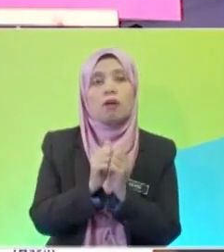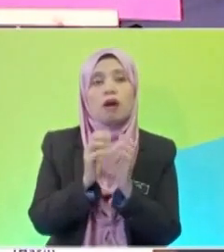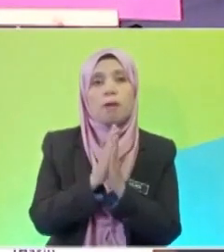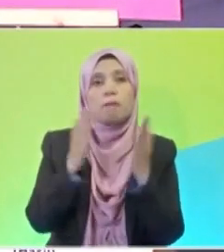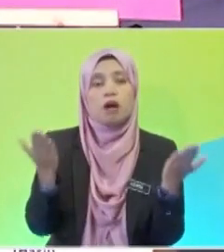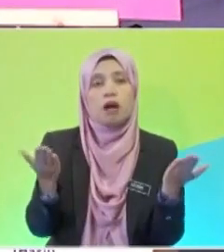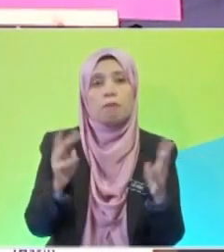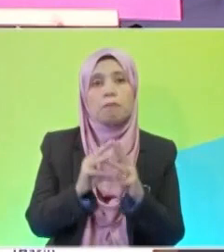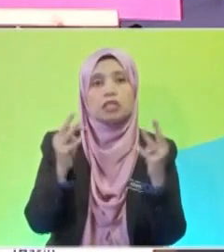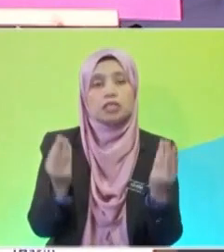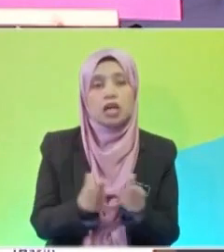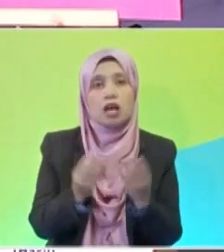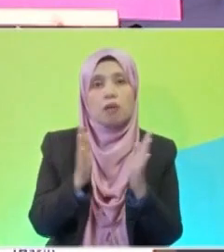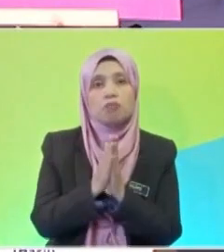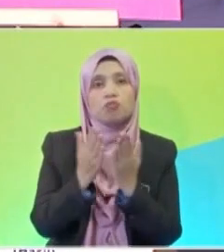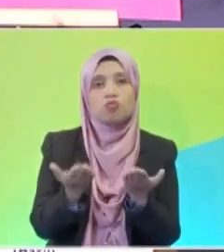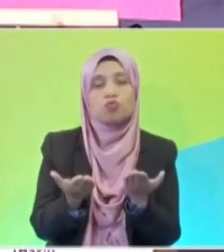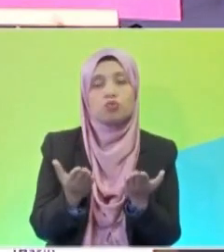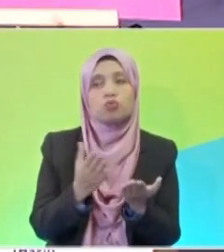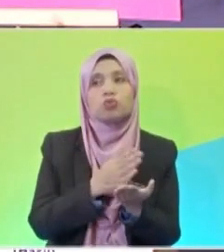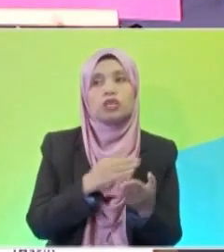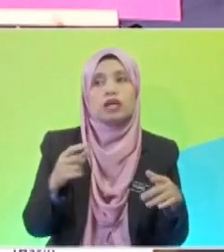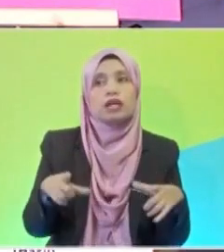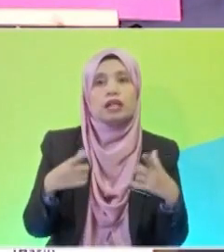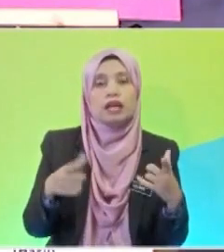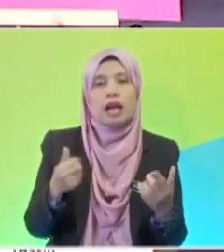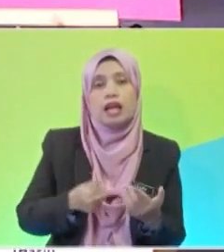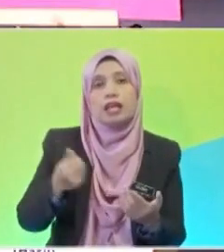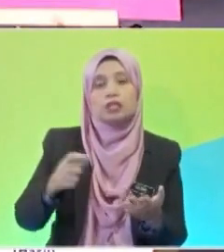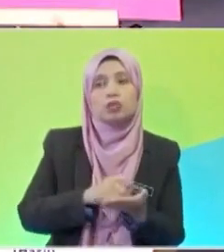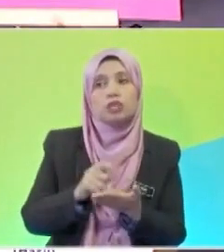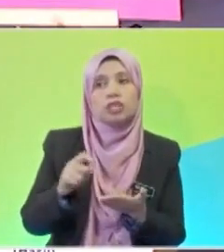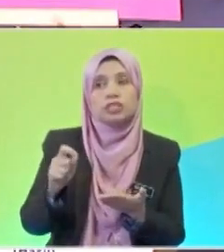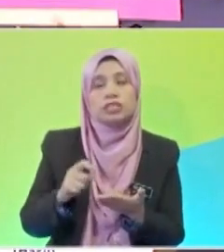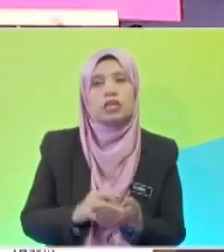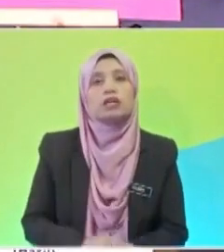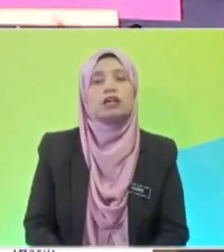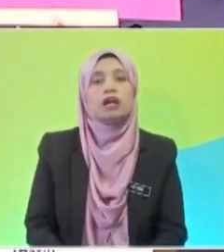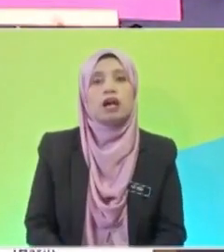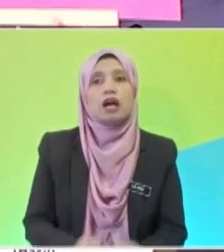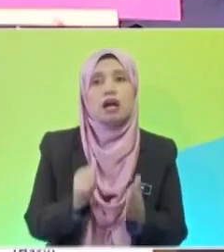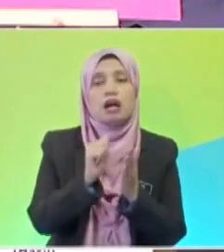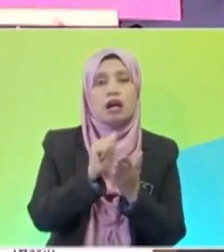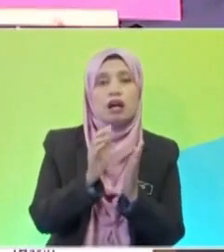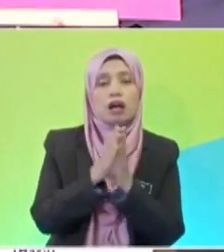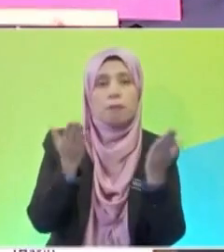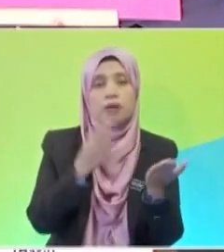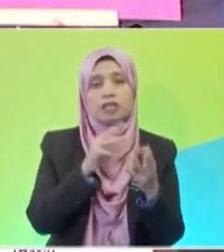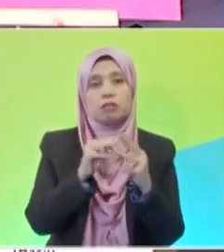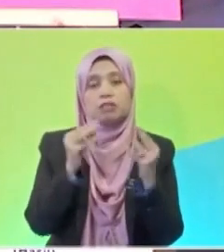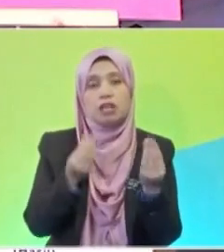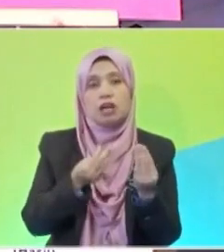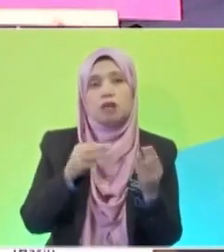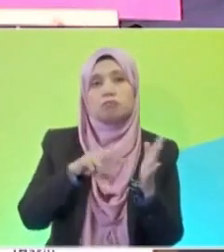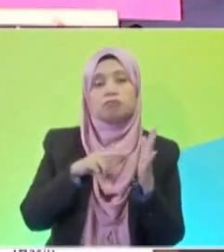Apa lagi yang berkaitan dengan inventory alat tulis? Nanti cikgu tunjukkan. Cikgu tunjuk satu dulu. Akhbar dan majalah belum bayar.